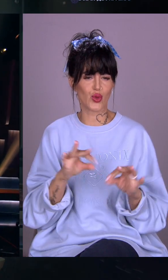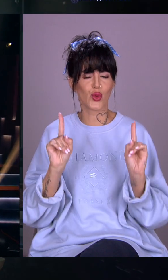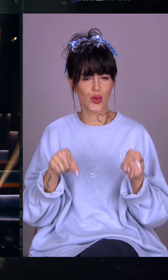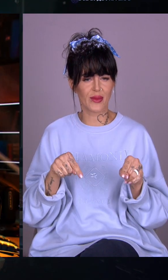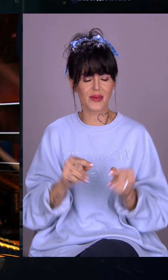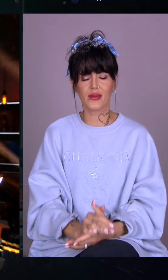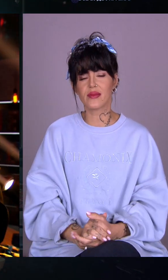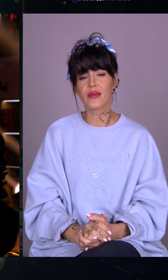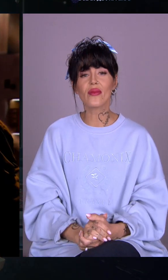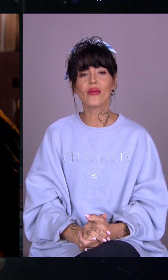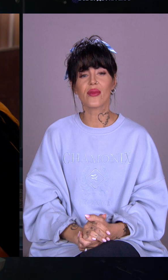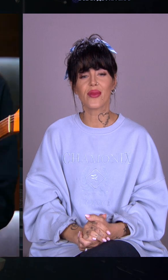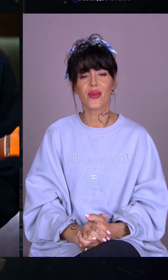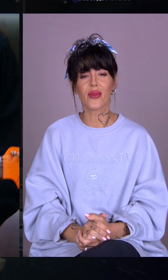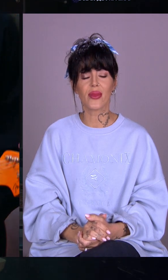Тихий вечір.